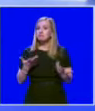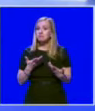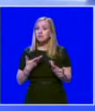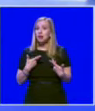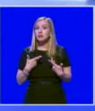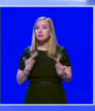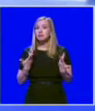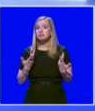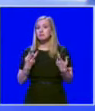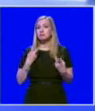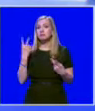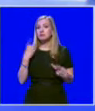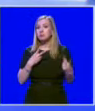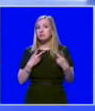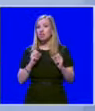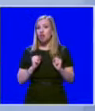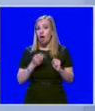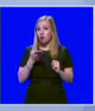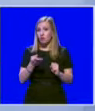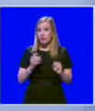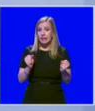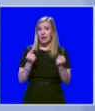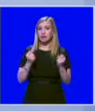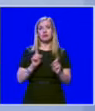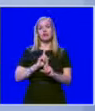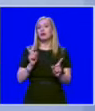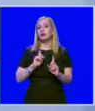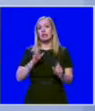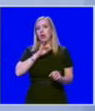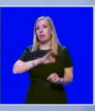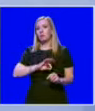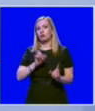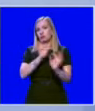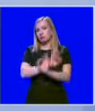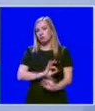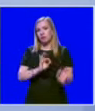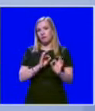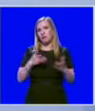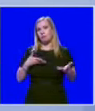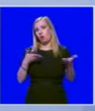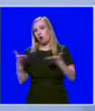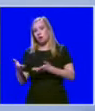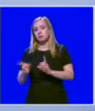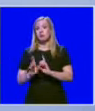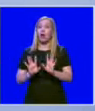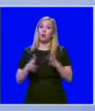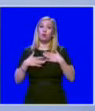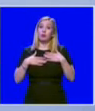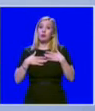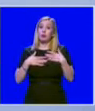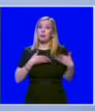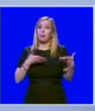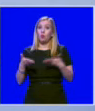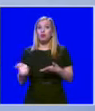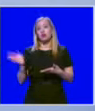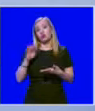че очакват от вас някаква реакция. Получили. Какво ще направите? Не сме получили никаква покана за сега. Ако има покана, естествено ние в БСП ще